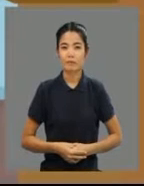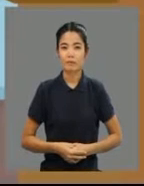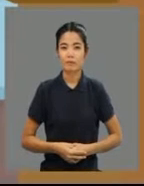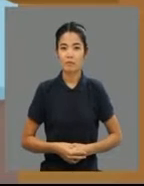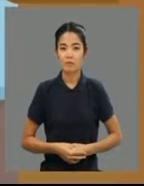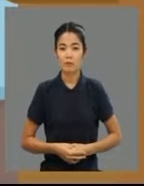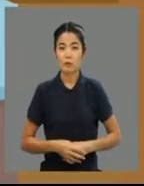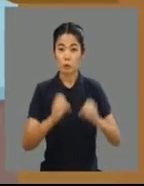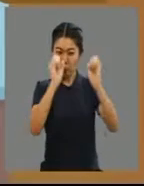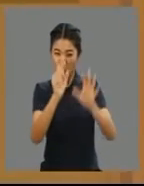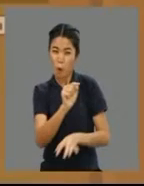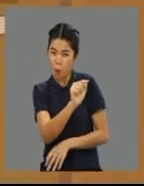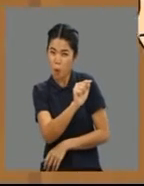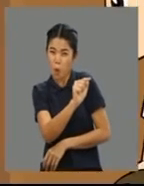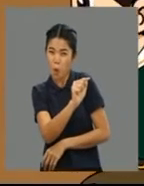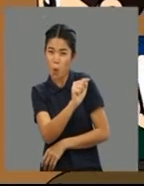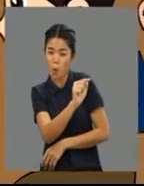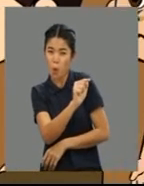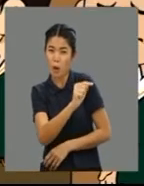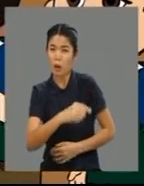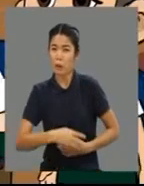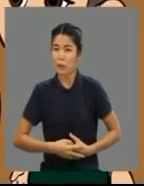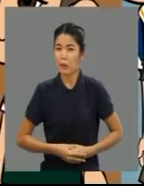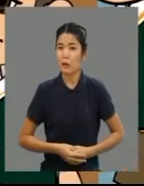คุณครูน่ะยังอยู่ในห้องอยู่เลยล่ะ